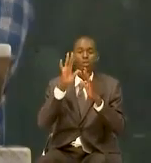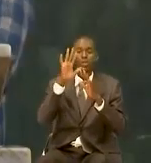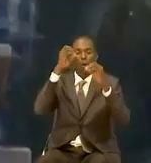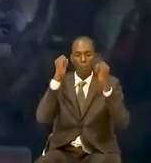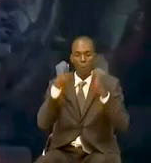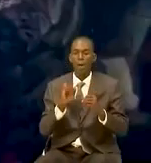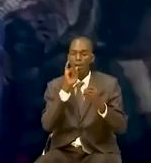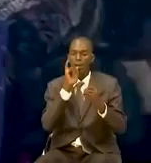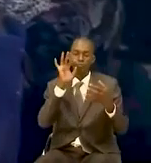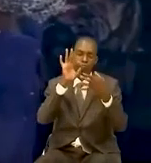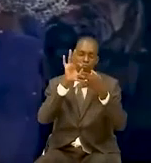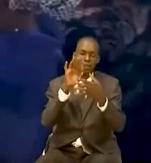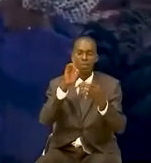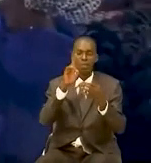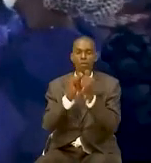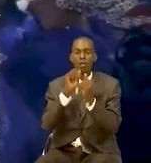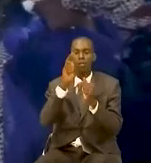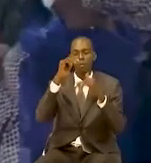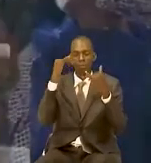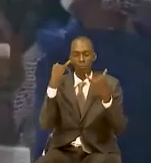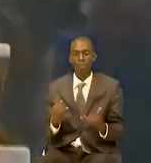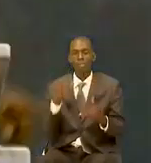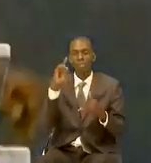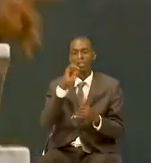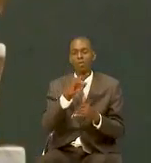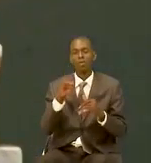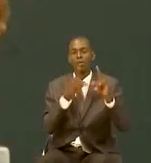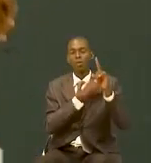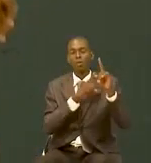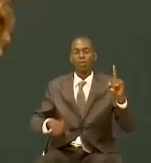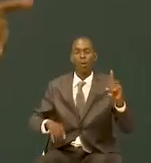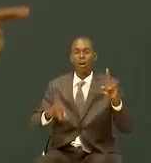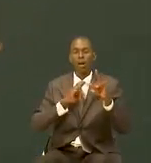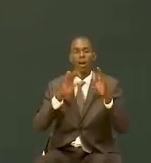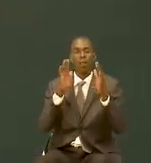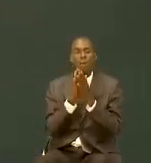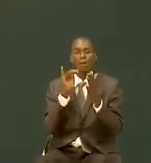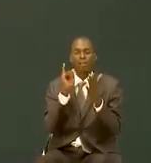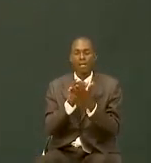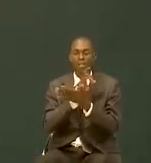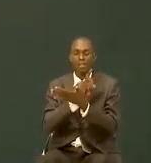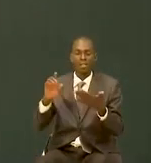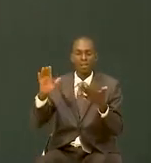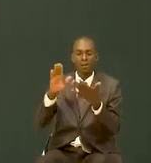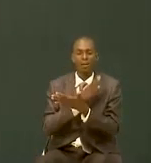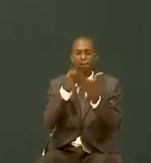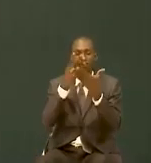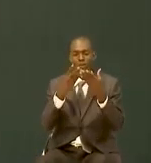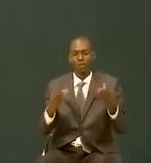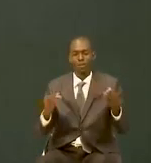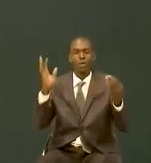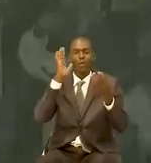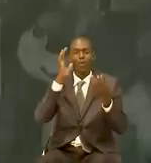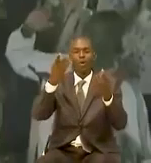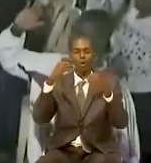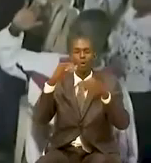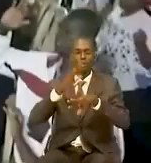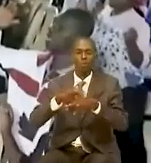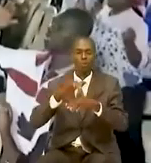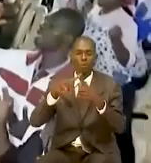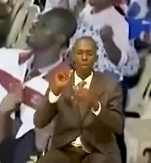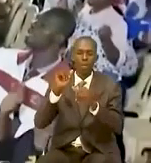ha. Onye nwa ya mere, ana m ekpe na ogbugbo pụrụ iche ga-erute mmadụ niile